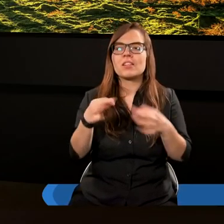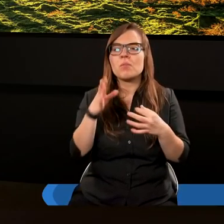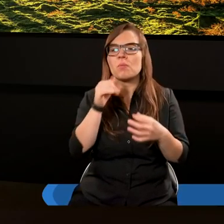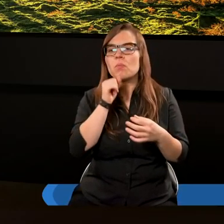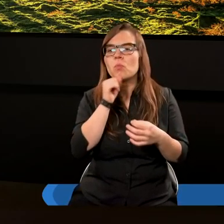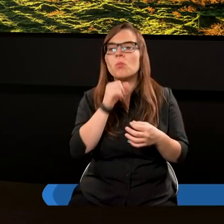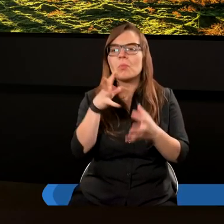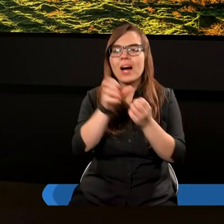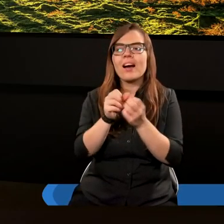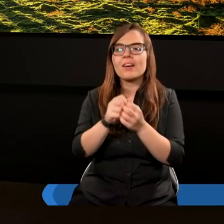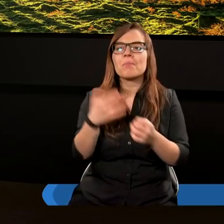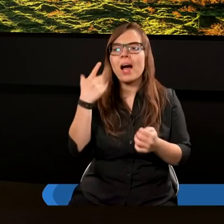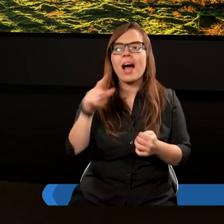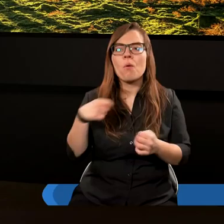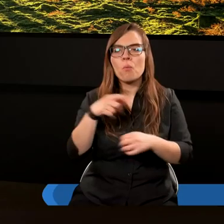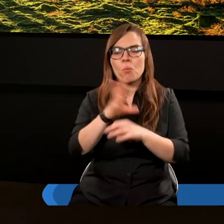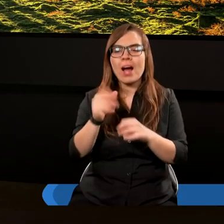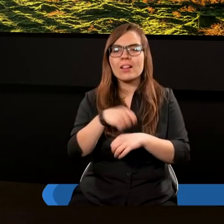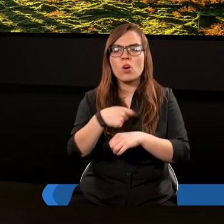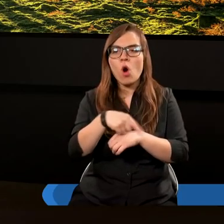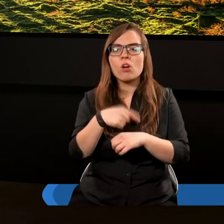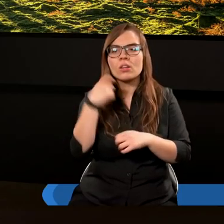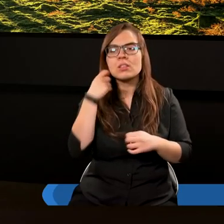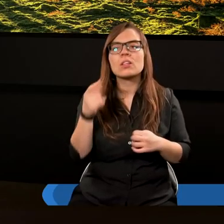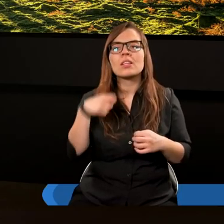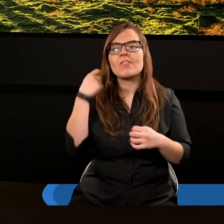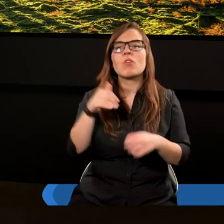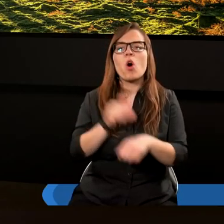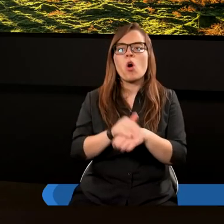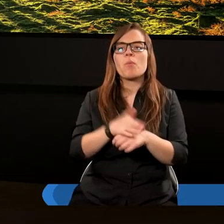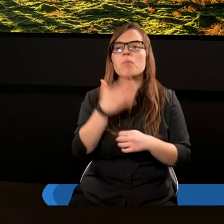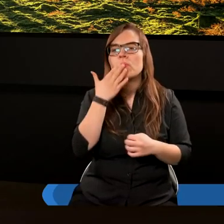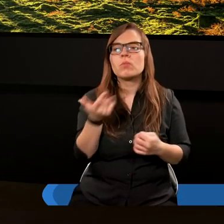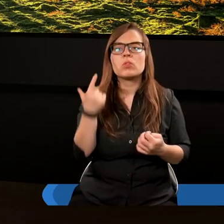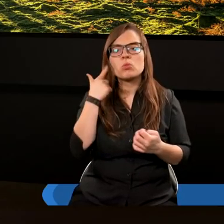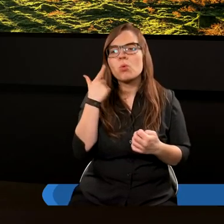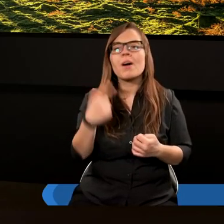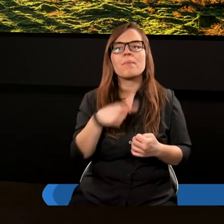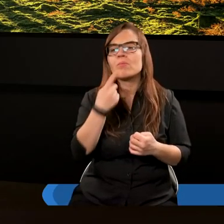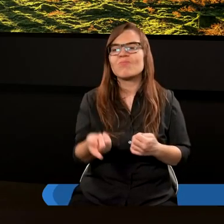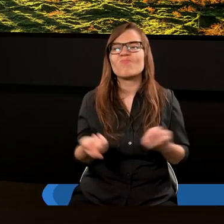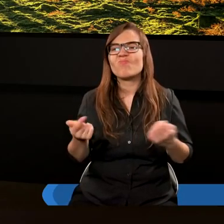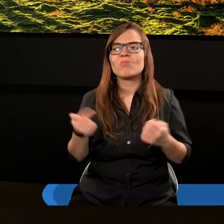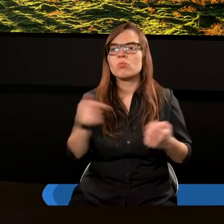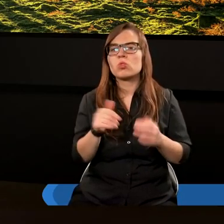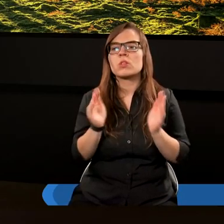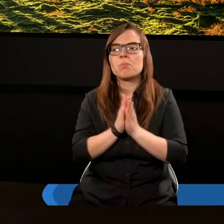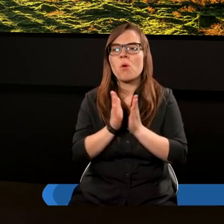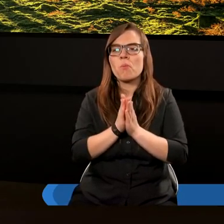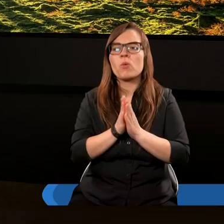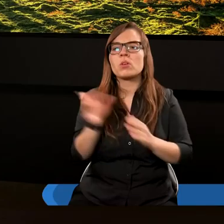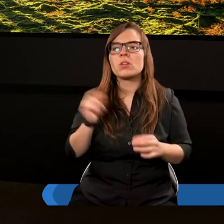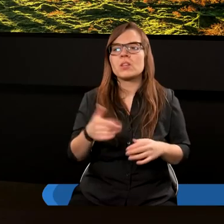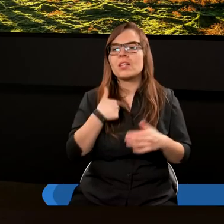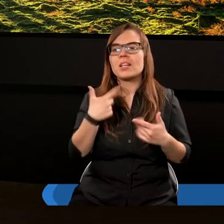łapałem już parę ładnych godzin. I zadzwonił do mnie kolega. I powiedziałem, no słuchaj, musimy się pomodlić, bo po prostu nie jestem w